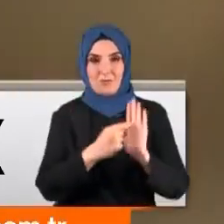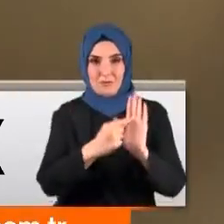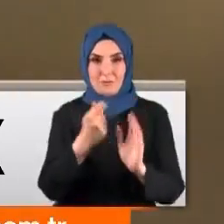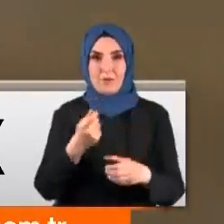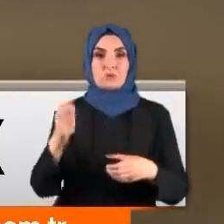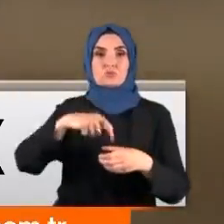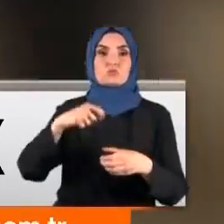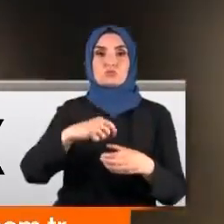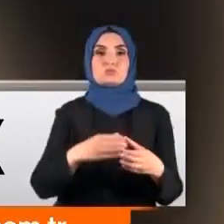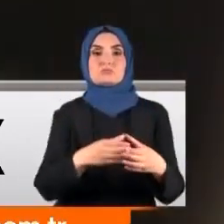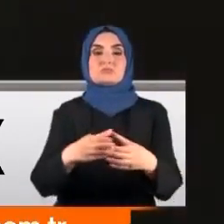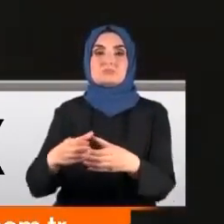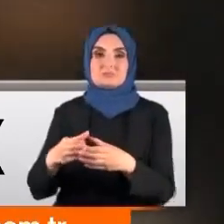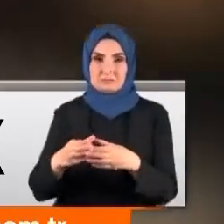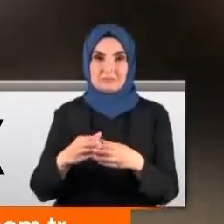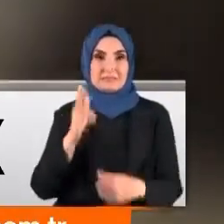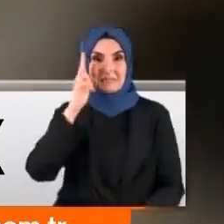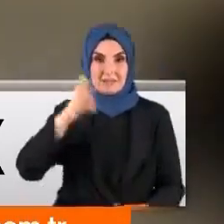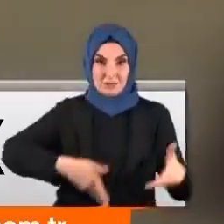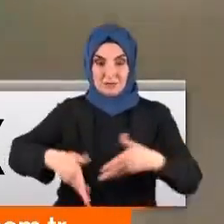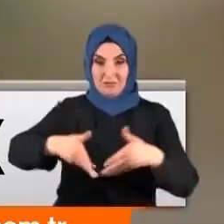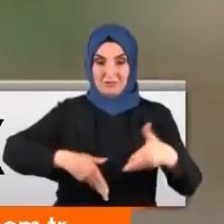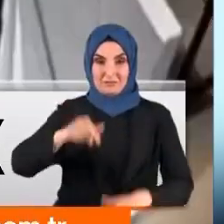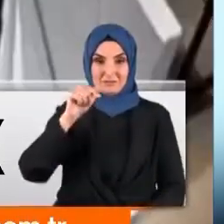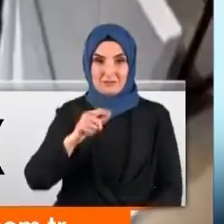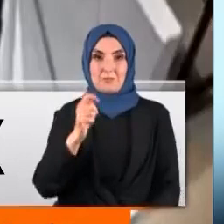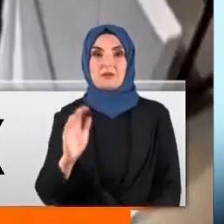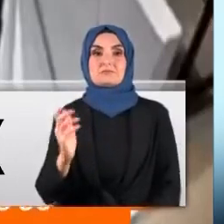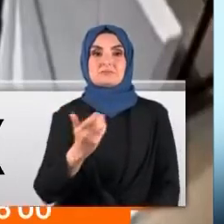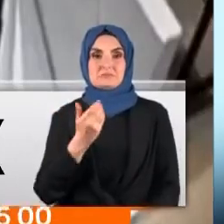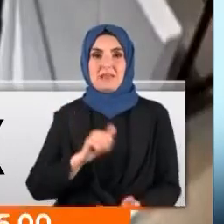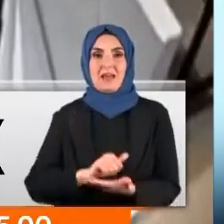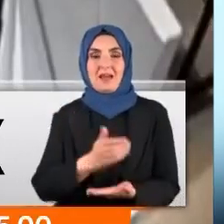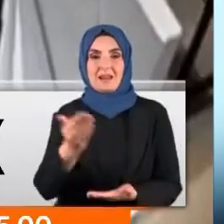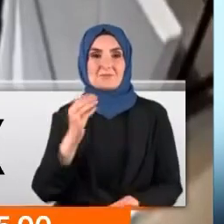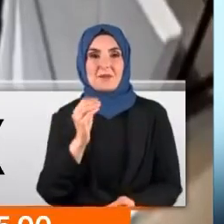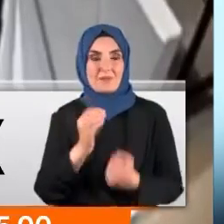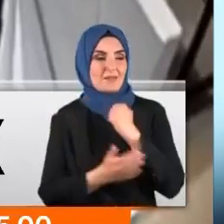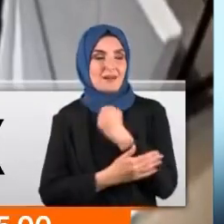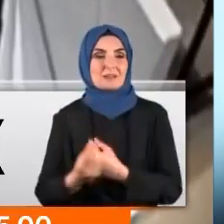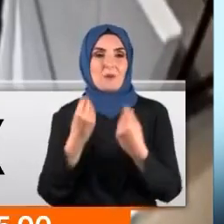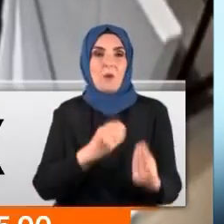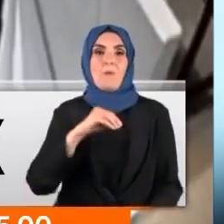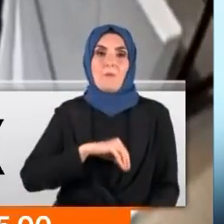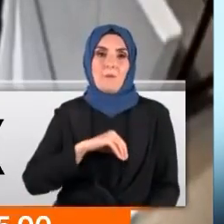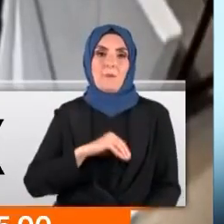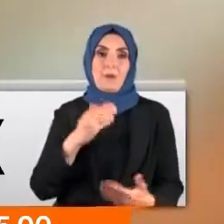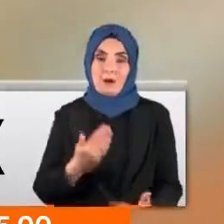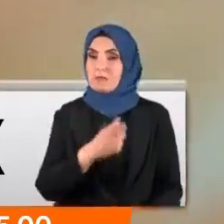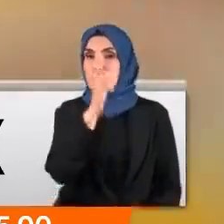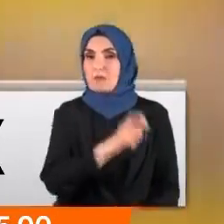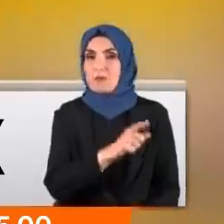saatlerce para topladı. Herkes bir bebeğe yardım ettiğini düşünüyordu. Ama o talihsiz ailenin sırtından para kazanan bir